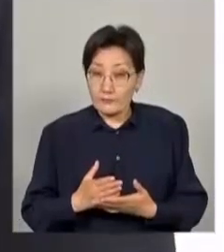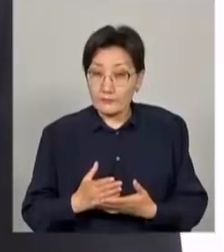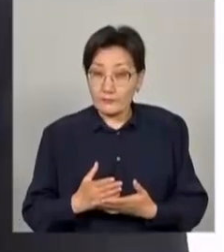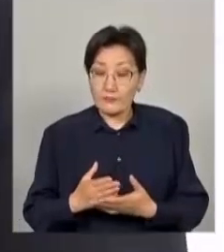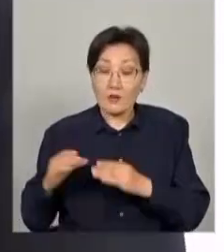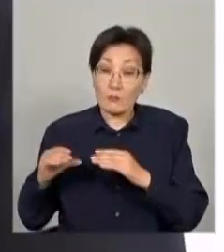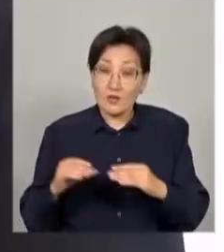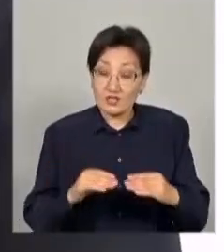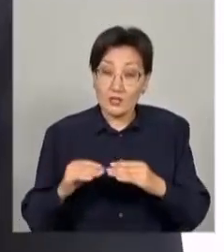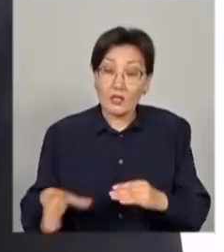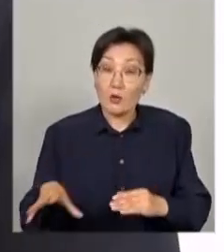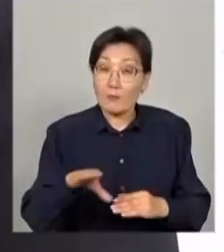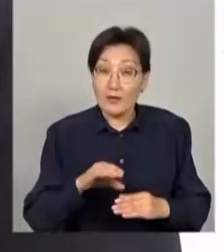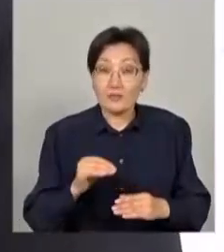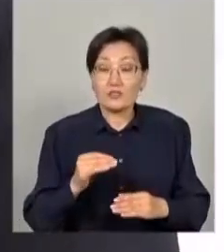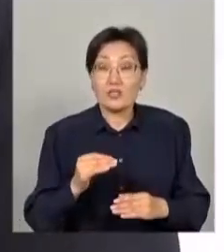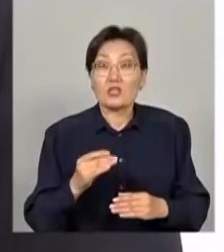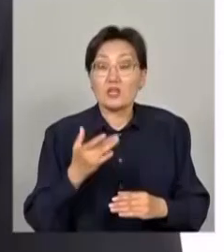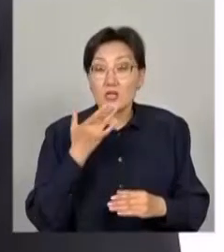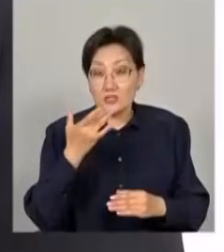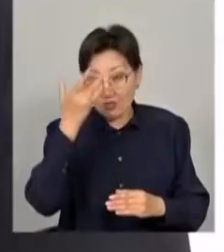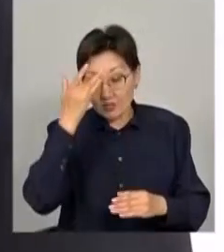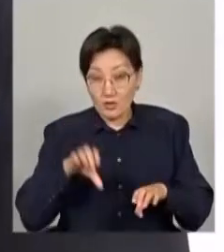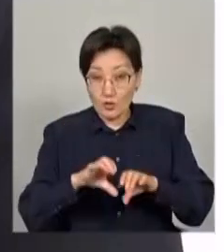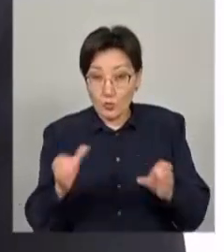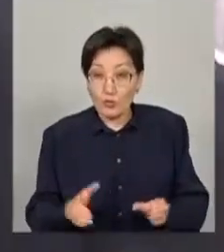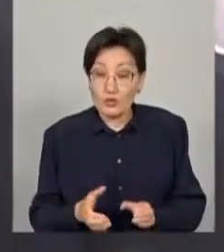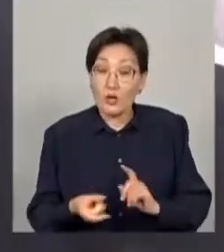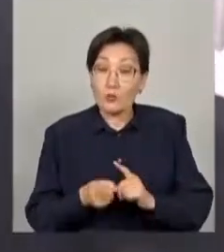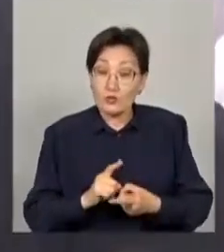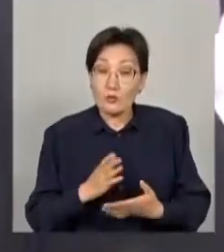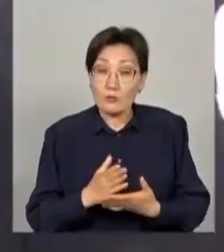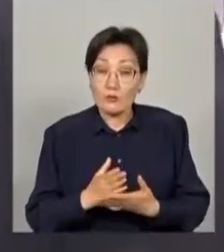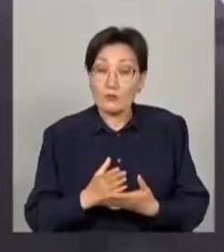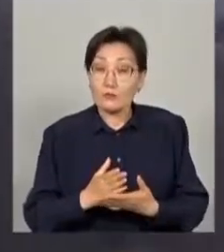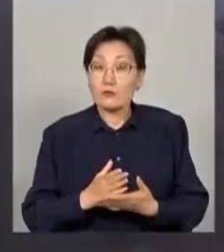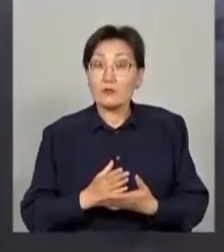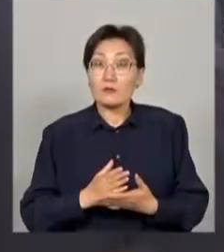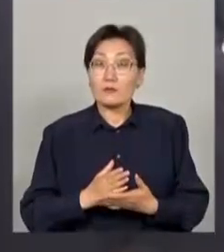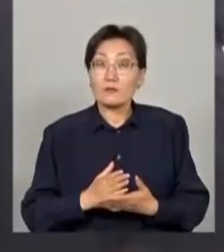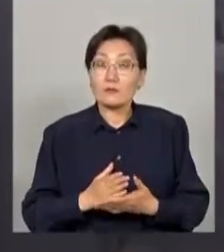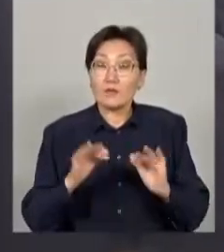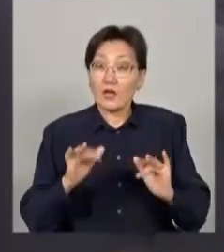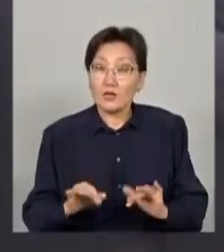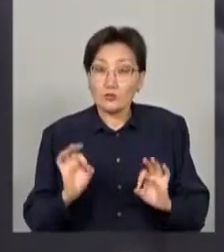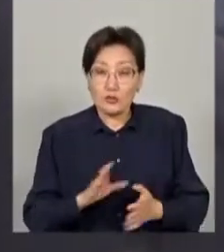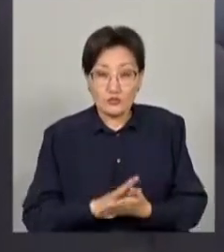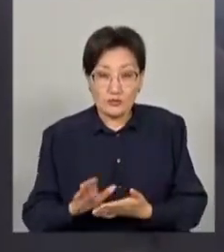дөңгелек ауысып қойған, соны тыныштар. Баржа тығылып жатқан машина. Қар тазалау дұрыс тазаланбаған.